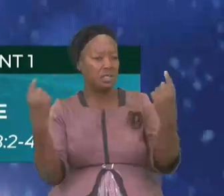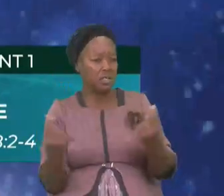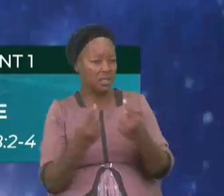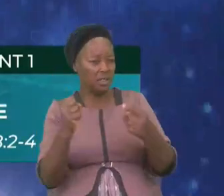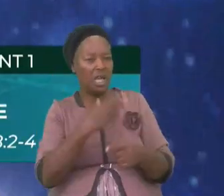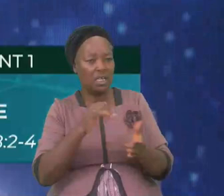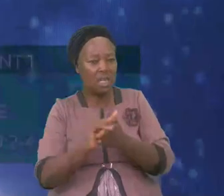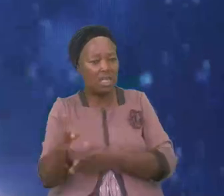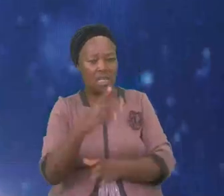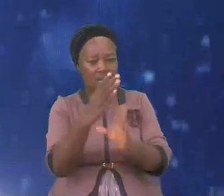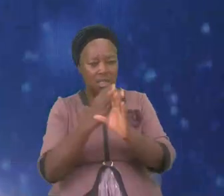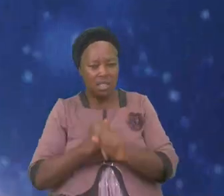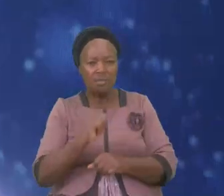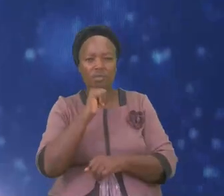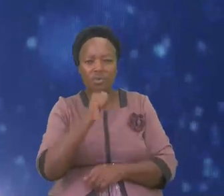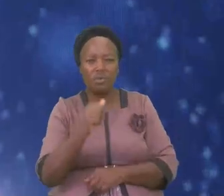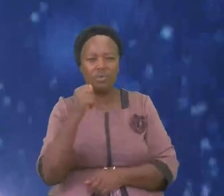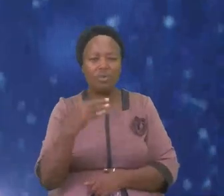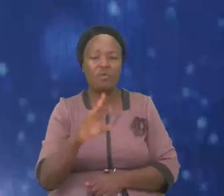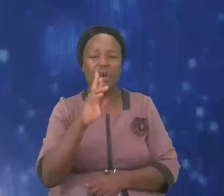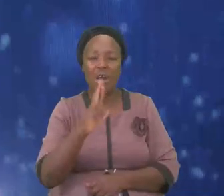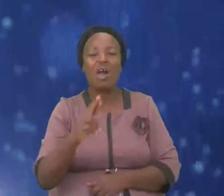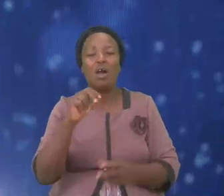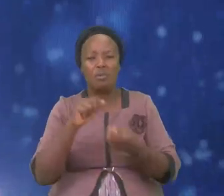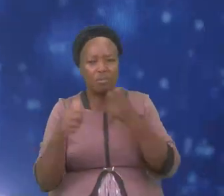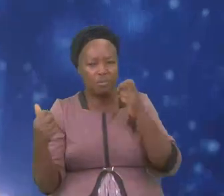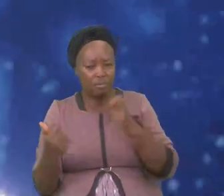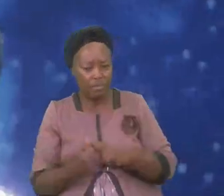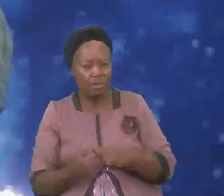vous n'ayez point de part à ses fléaux.